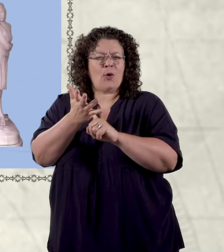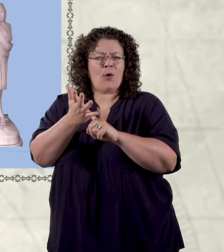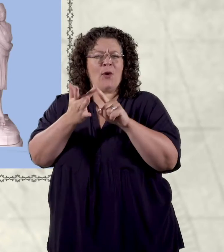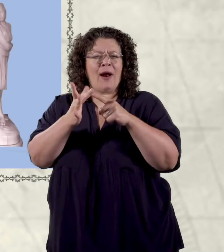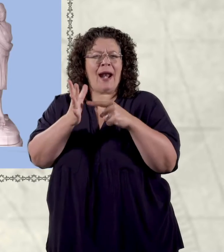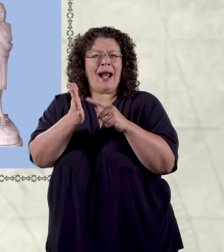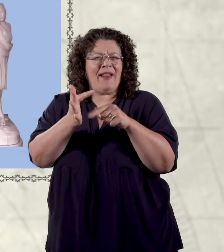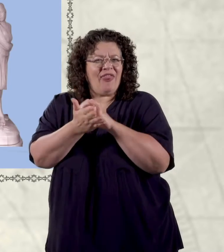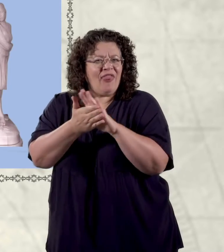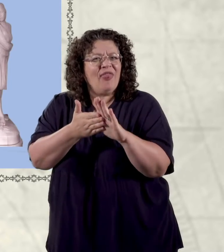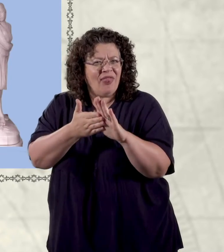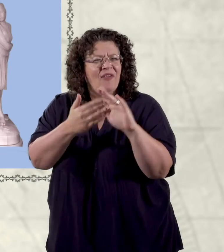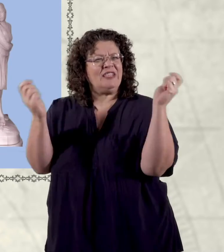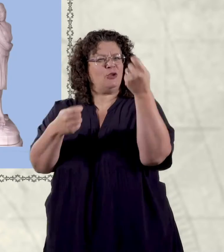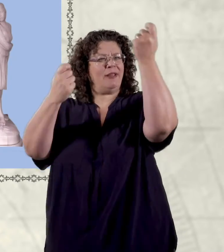Buddugoliaeth.